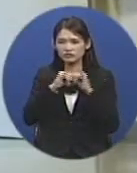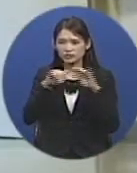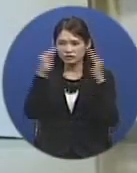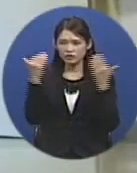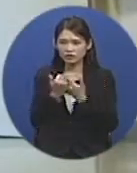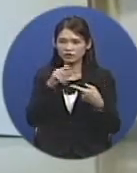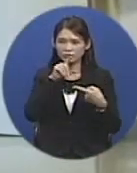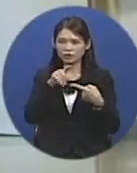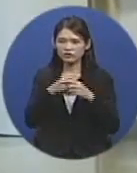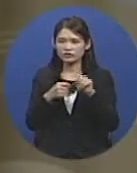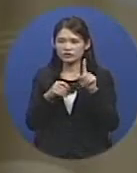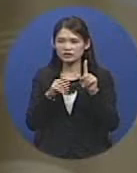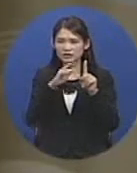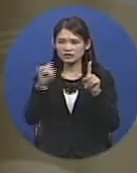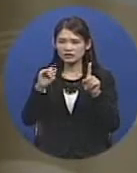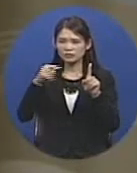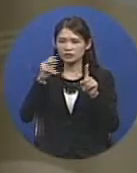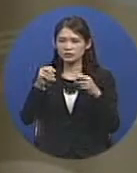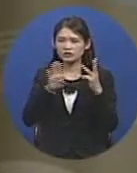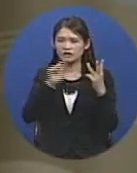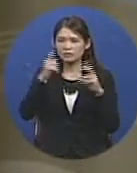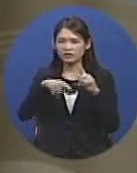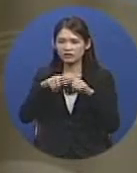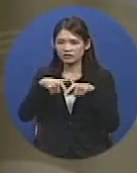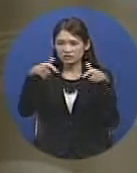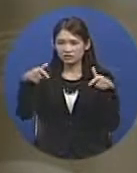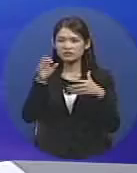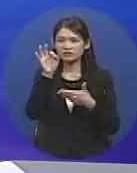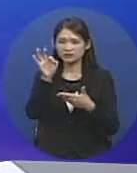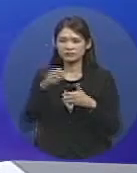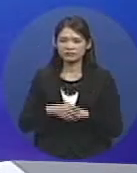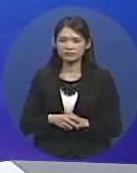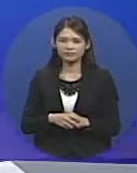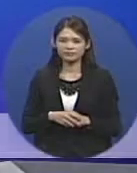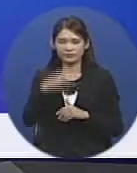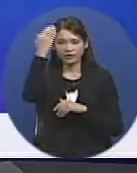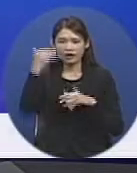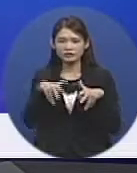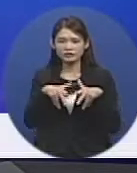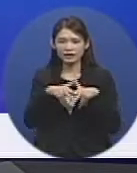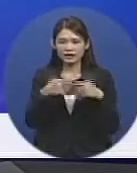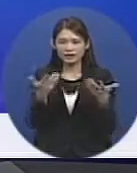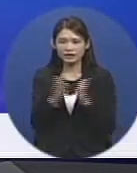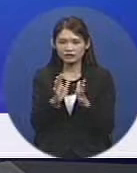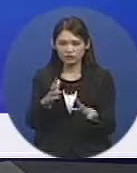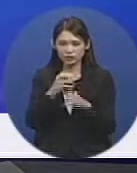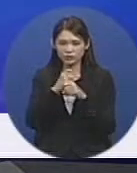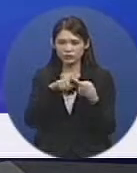1인당 진료비 102만 원의 3배가 넘는 금액입니다. 한국장애인단체